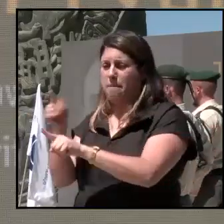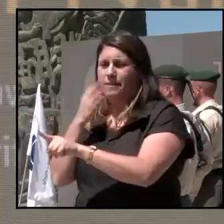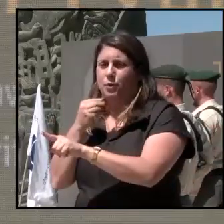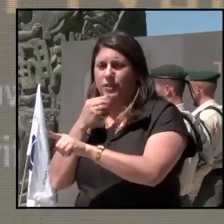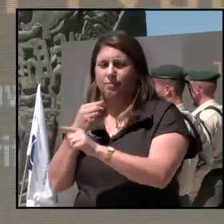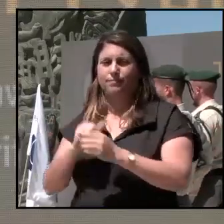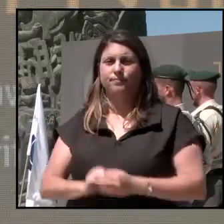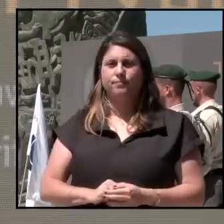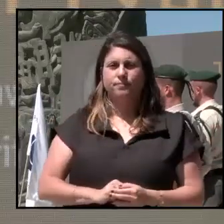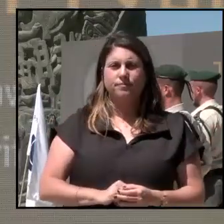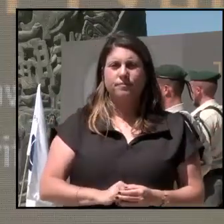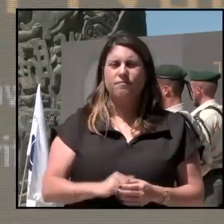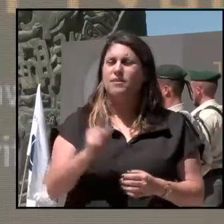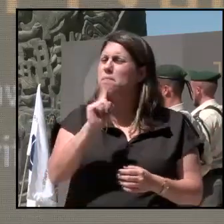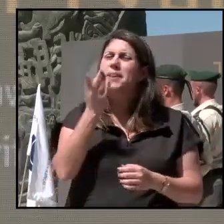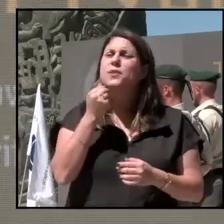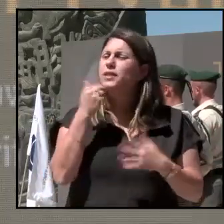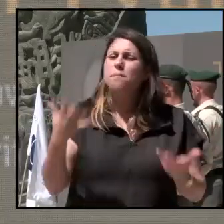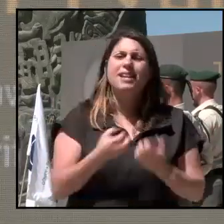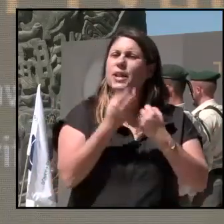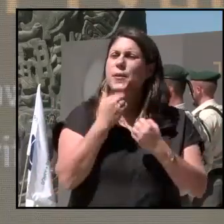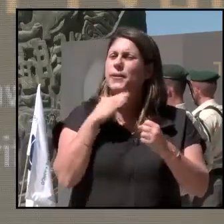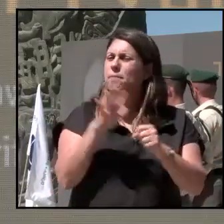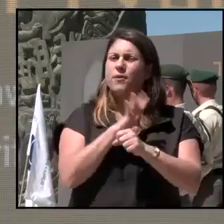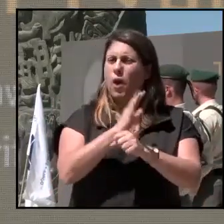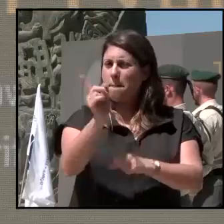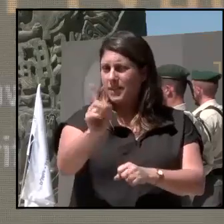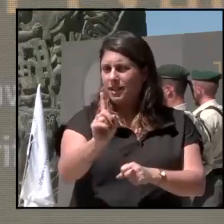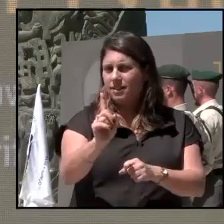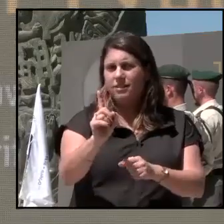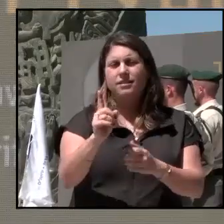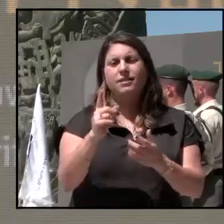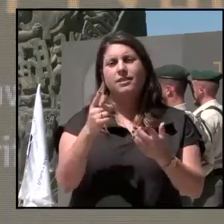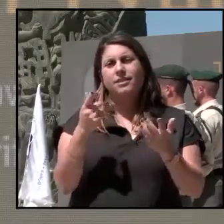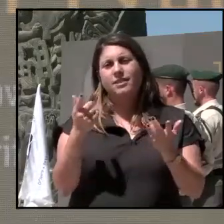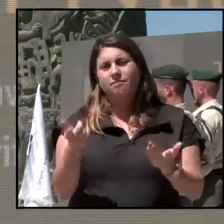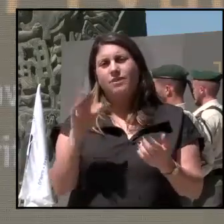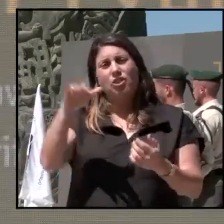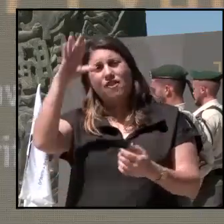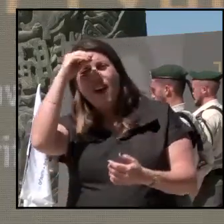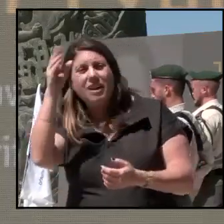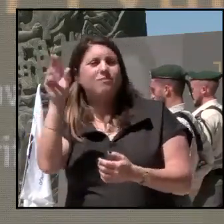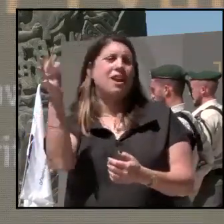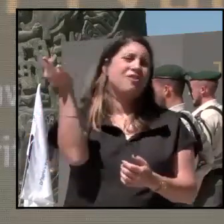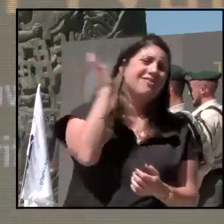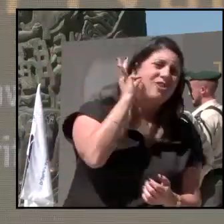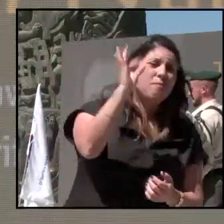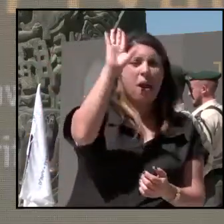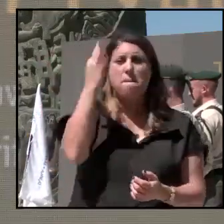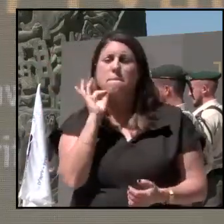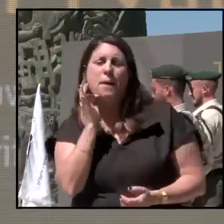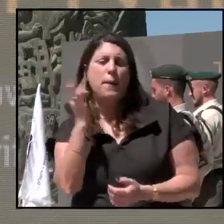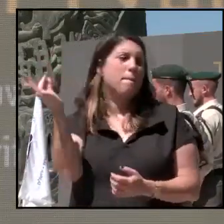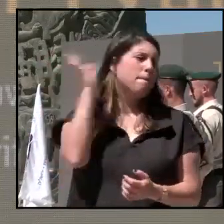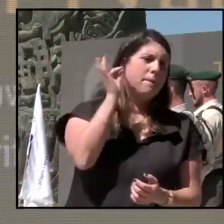יהודי. מי הם היהודים שהצילו יהודים בשואה? אין לנו פרופיל אחיד. גברים ונשים, בחורים ובחורות,